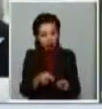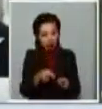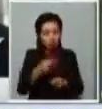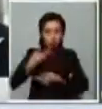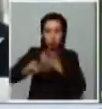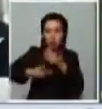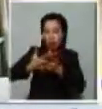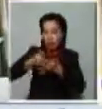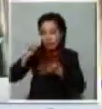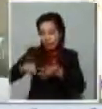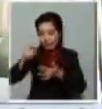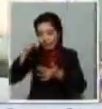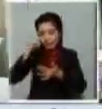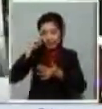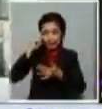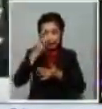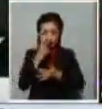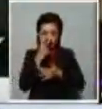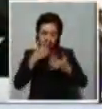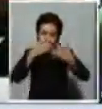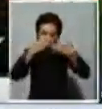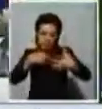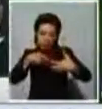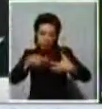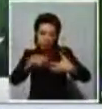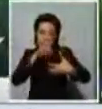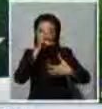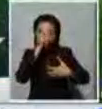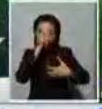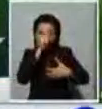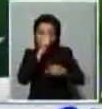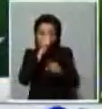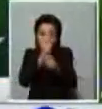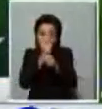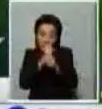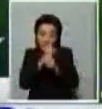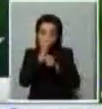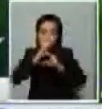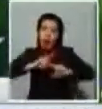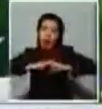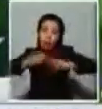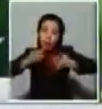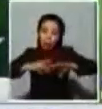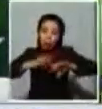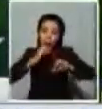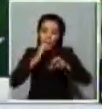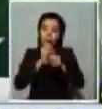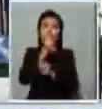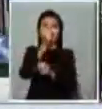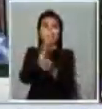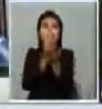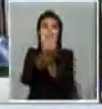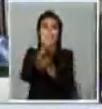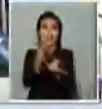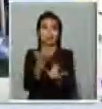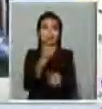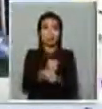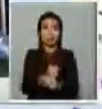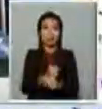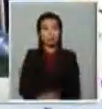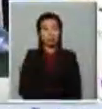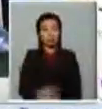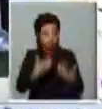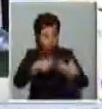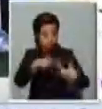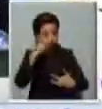มาเครื่องนึงแล้วก็มาทดลองทำลองผิดลองถูกหมดเหม ือ นกันกว่าจะได้มาถึงวันนี้ครับ เครื่องนี้ก็คิดเองท